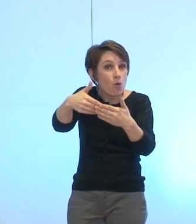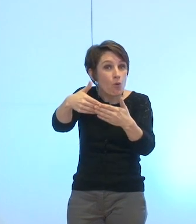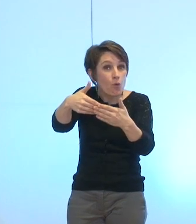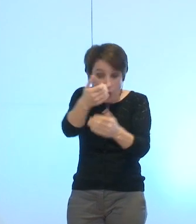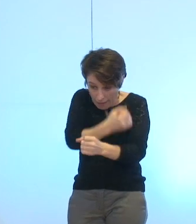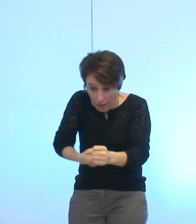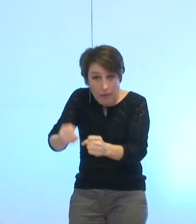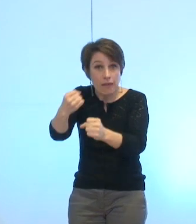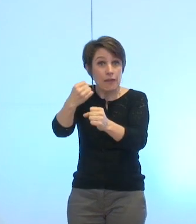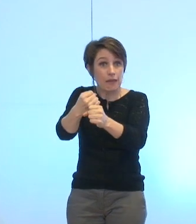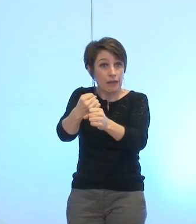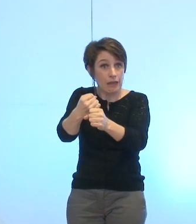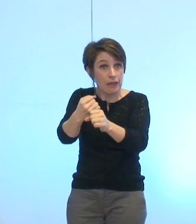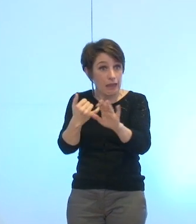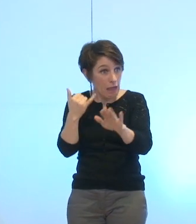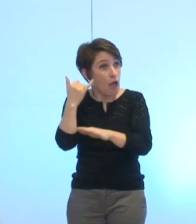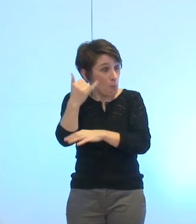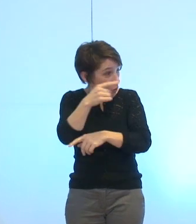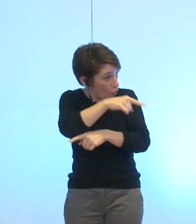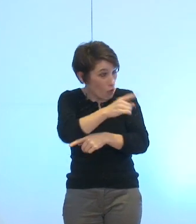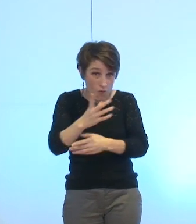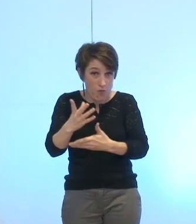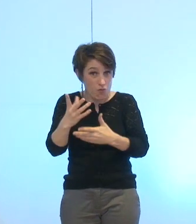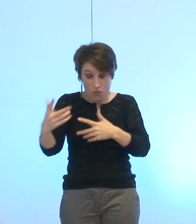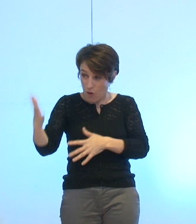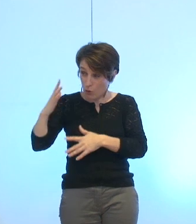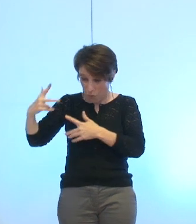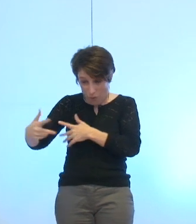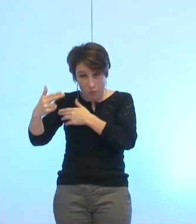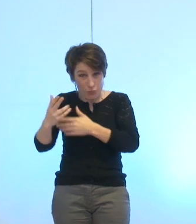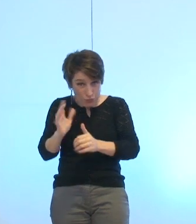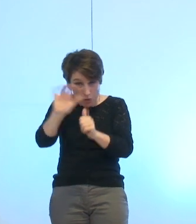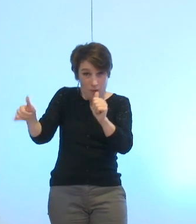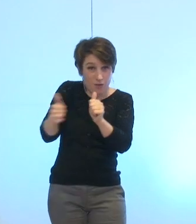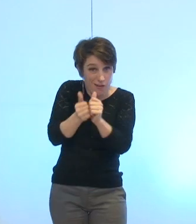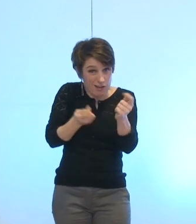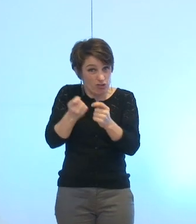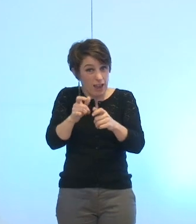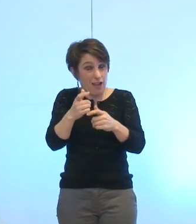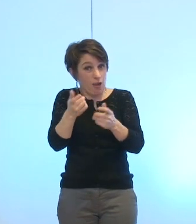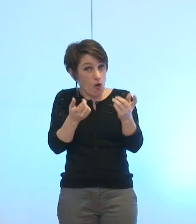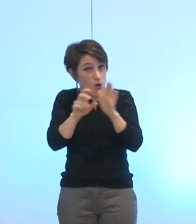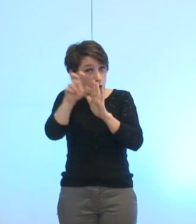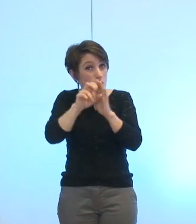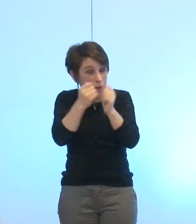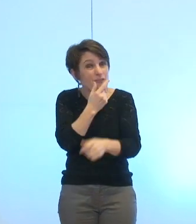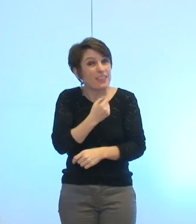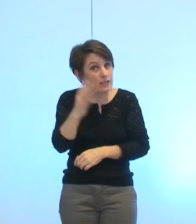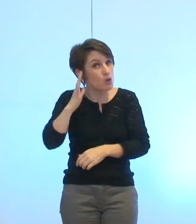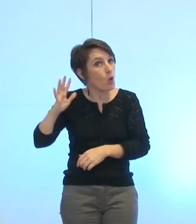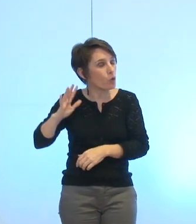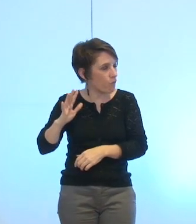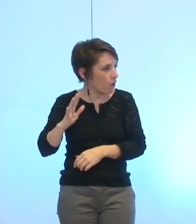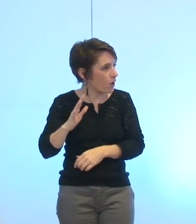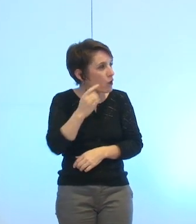créés pendant que vous cogérer grenovble voilà pourquoi vous ne voulez pas prendre cette